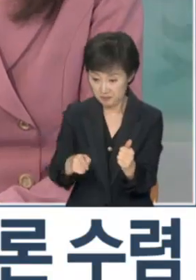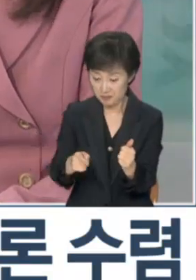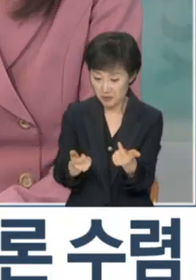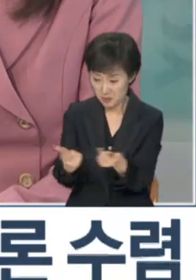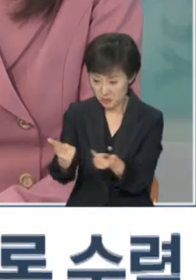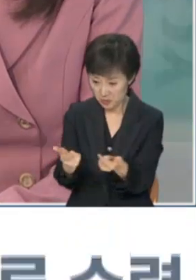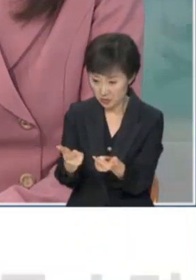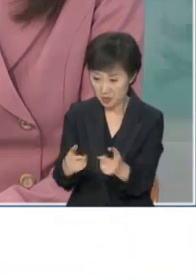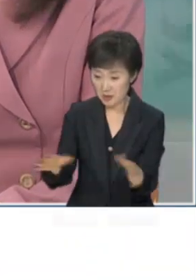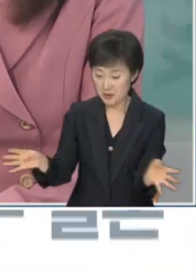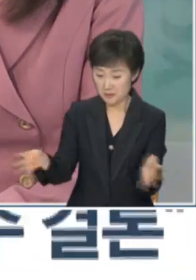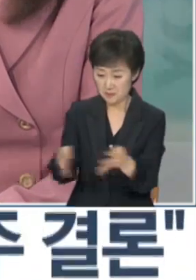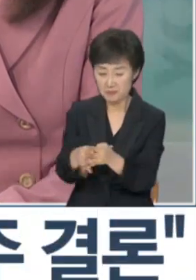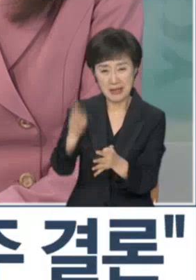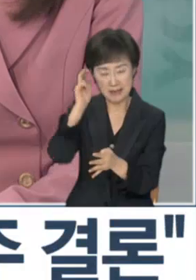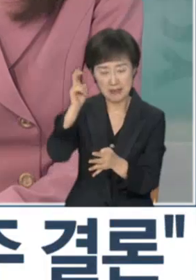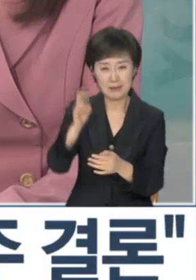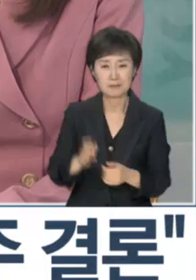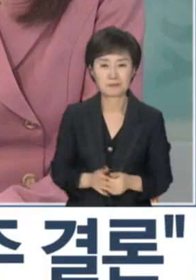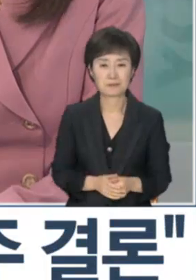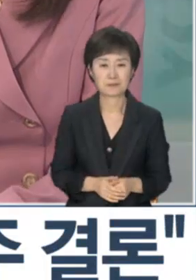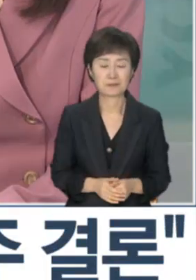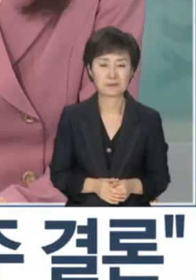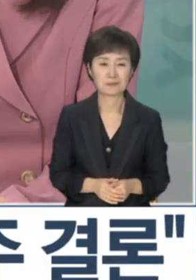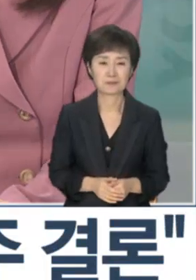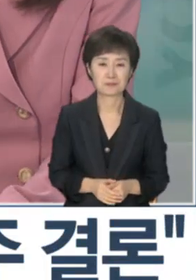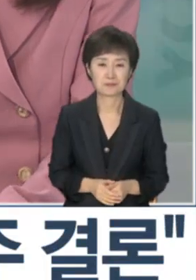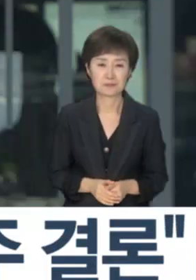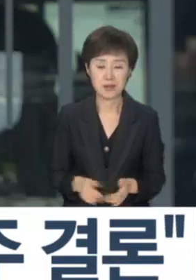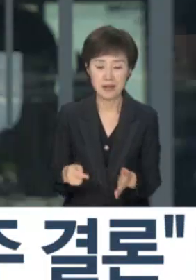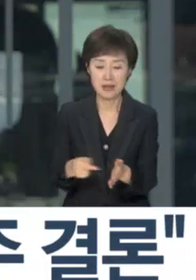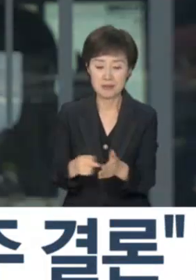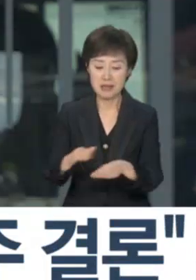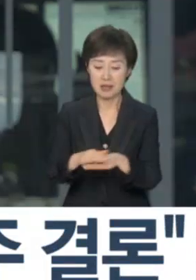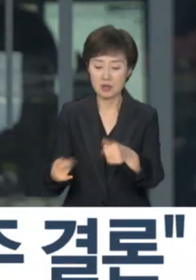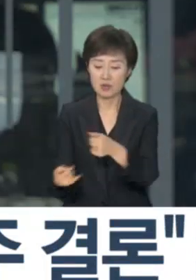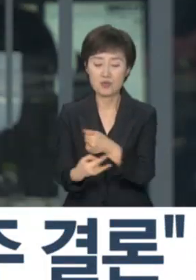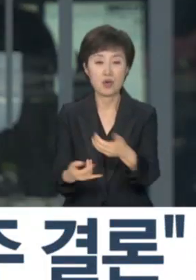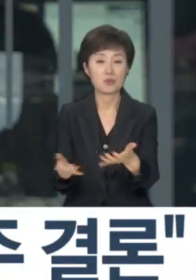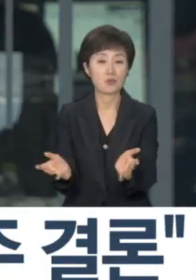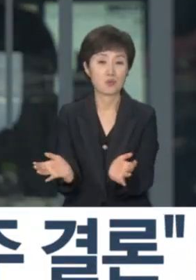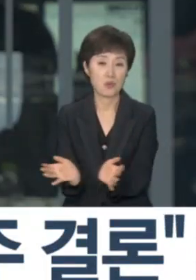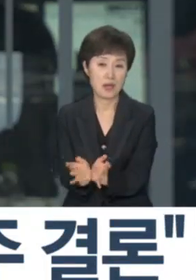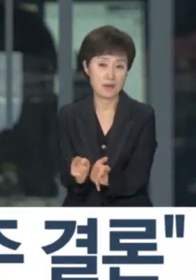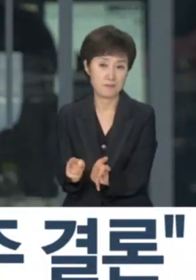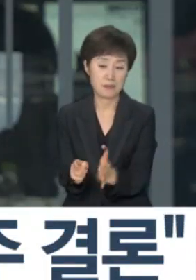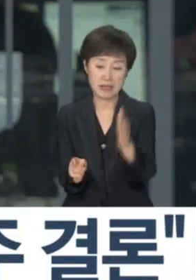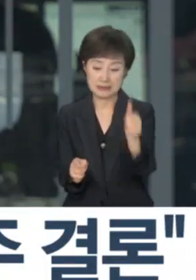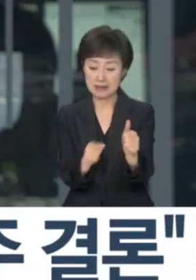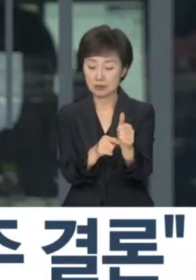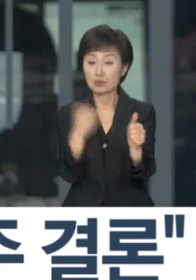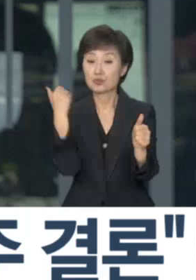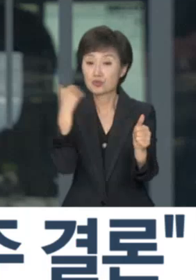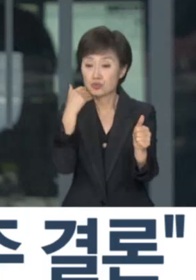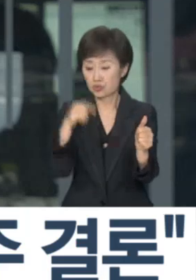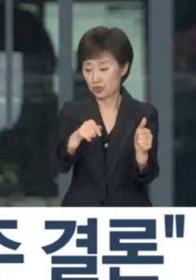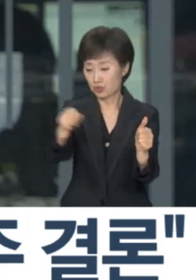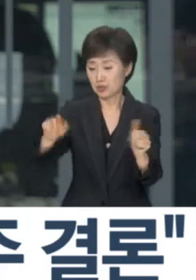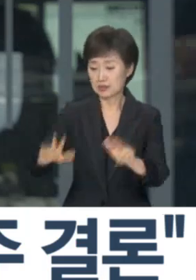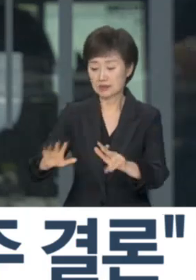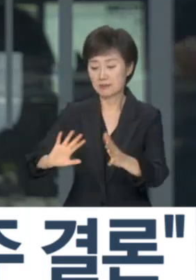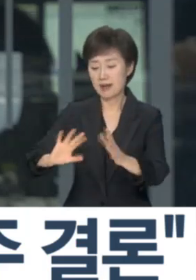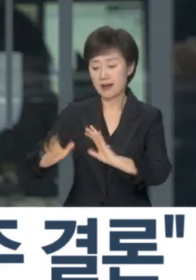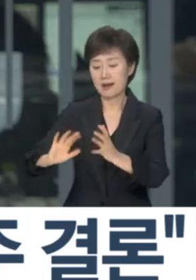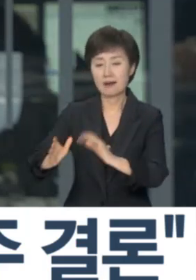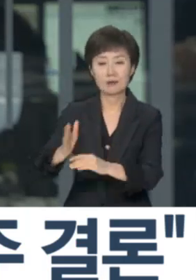정도는 확정될 것이다 이렇게 예상이 됩니다. 알겠습니다. 비대위를 두고 비대위원장직을 두고 국민의힘에서는